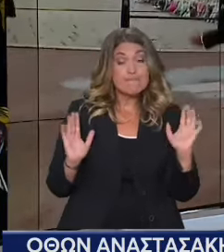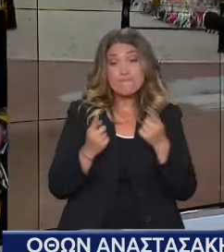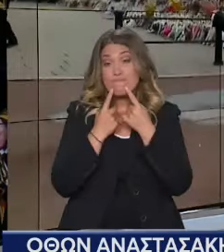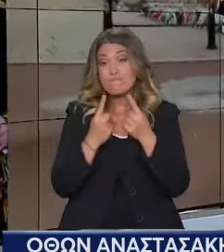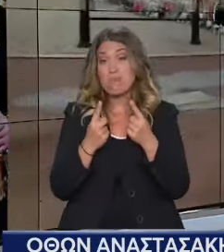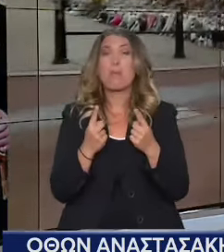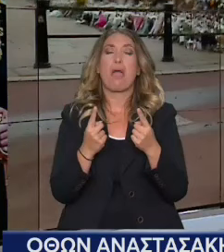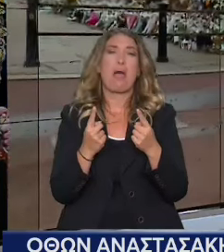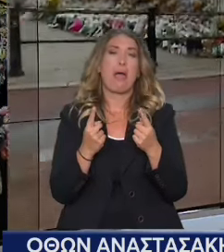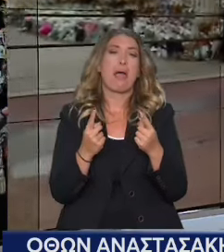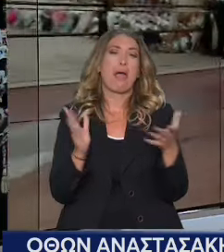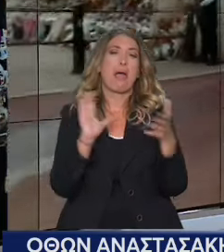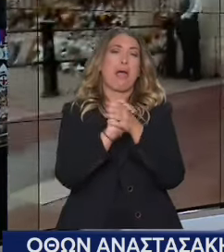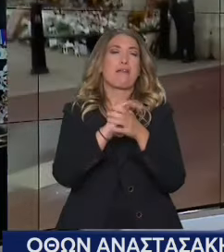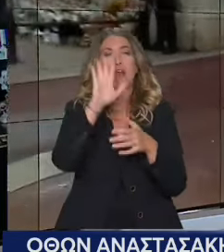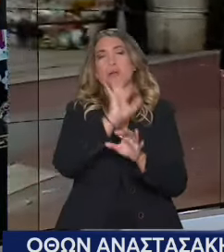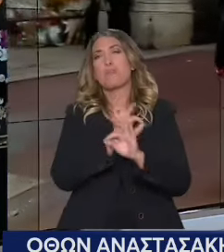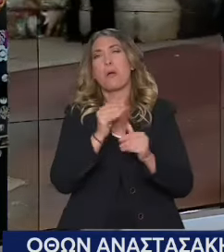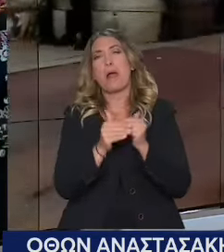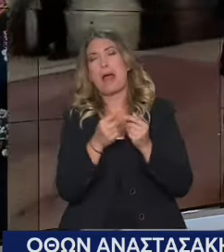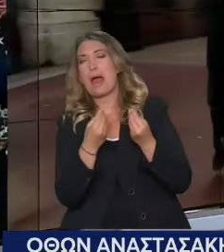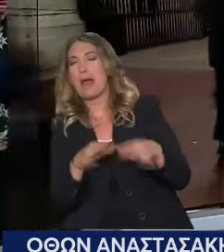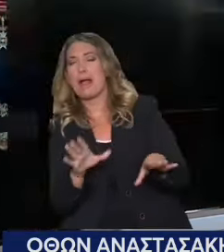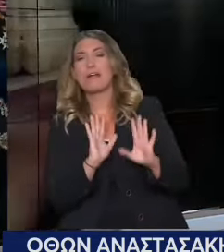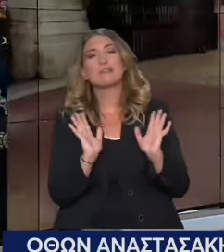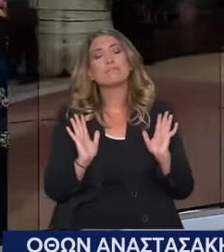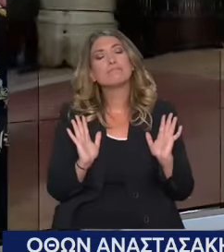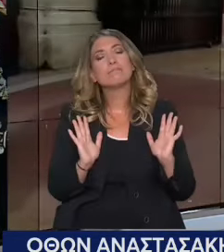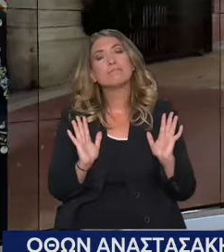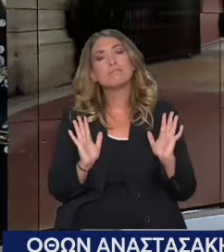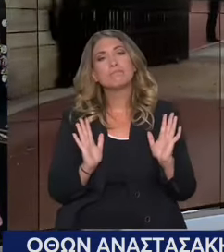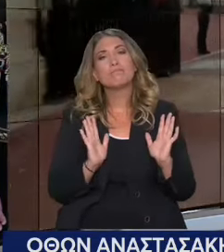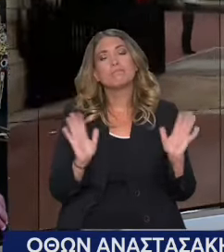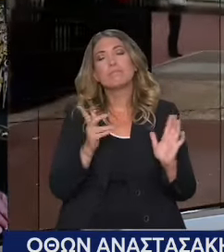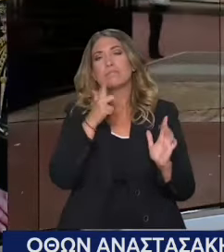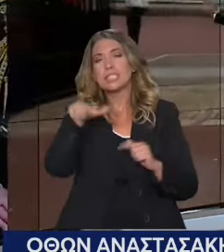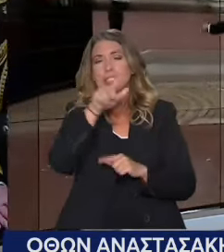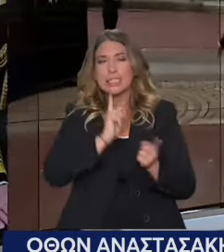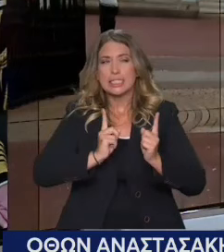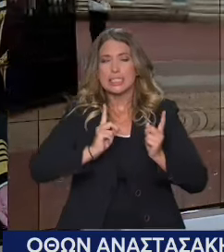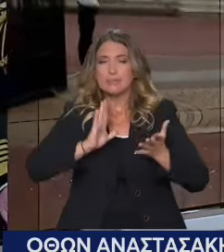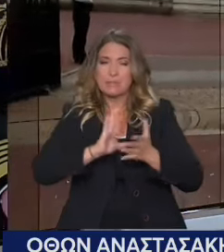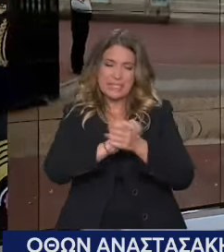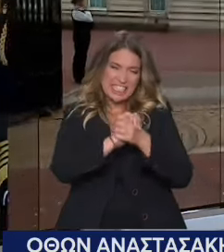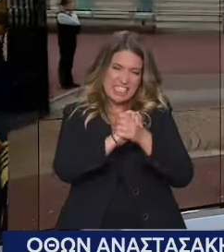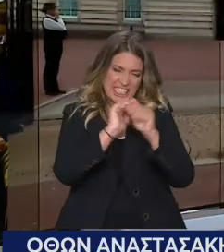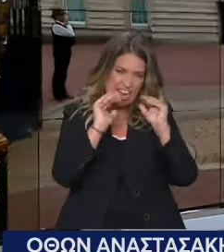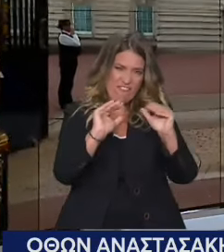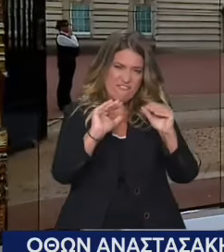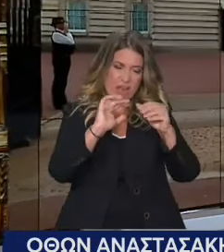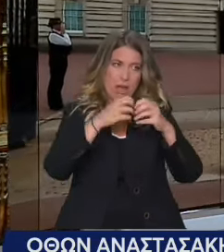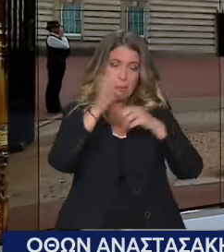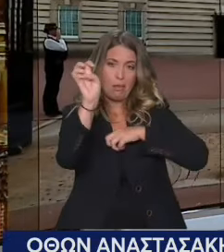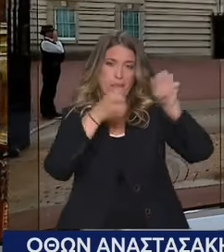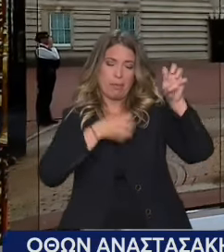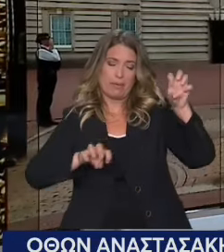θεωρούμε δεδομένο το Ηνωμένο Βασίλειο, αλλά θα πρέπει οπωσδήποτε να το κρατήσουν με νύχια και με δόντια. Αυτό είναι κάτι το οποίο νομίζω ότι θα είναι πολύ